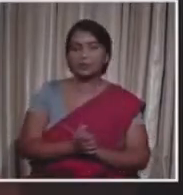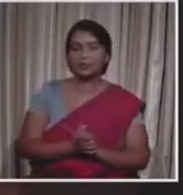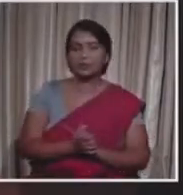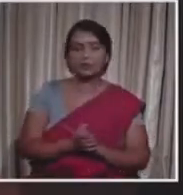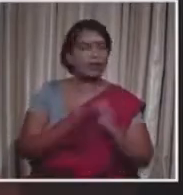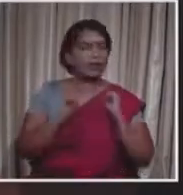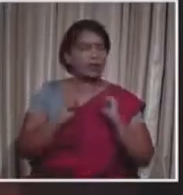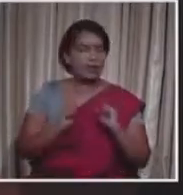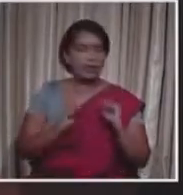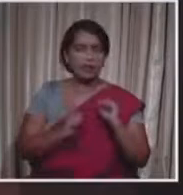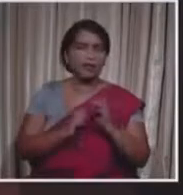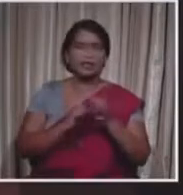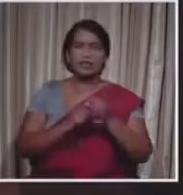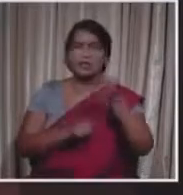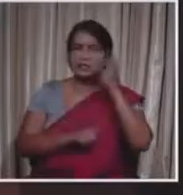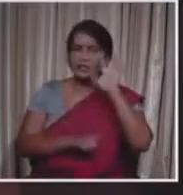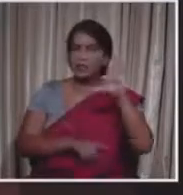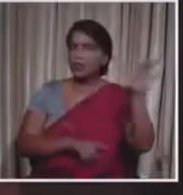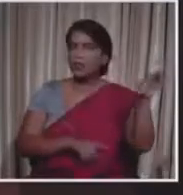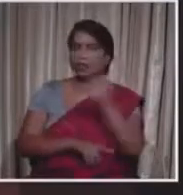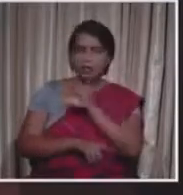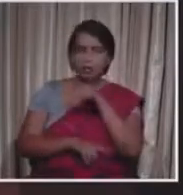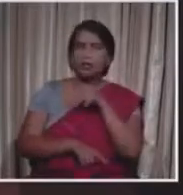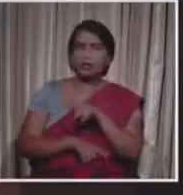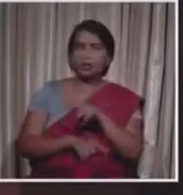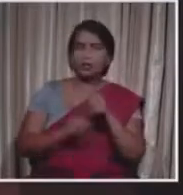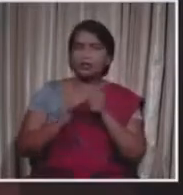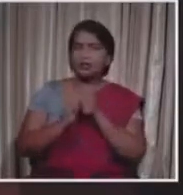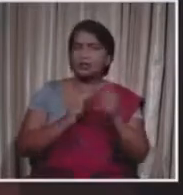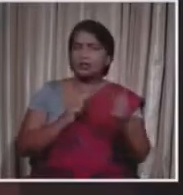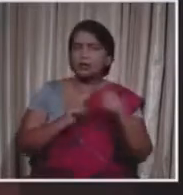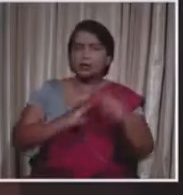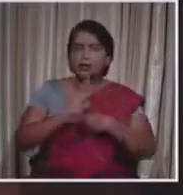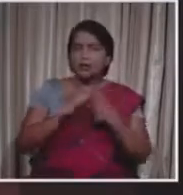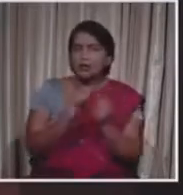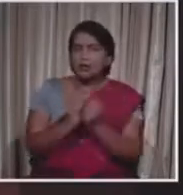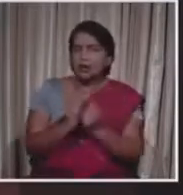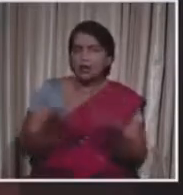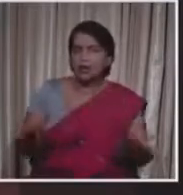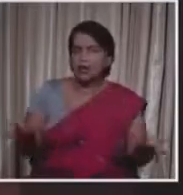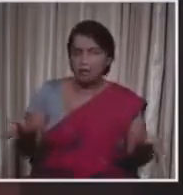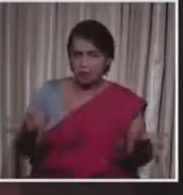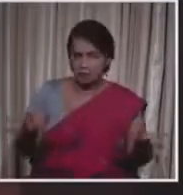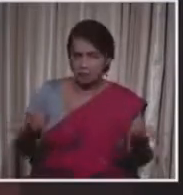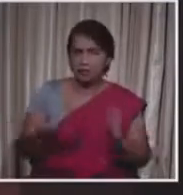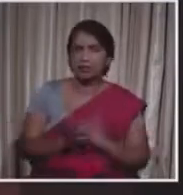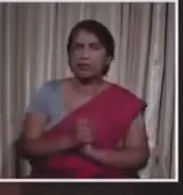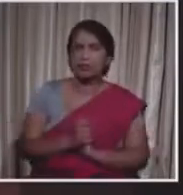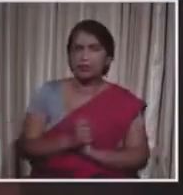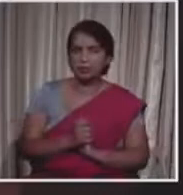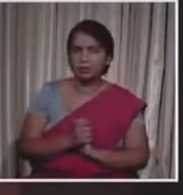ఎయి మే వగే జనాధిపతి వరేక్ తోరా గనీమే తత్వేకట రట ఆవే